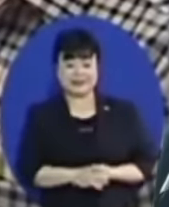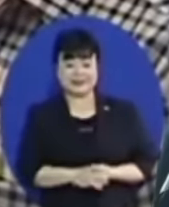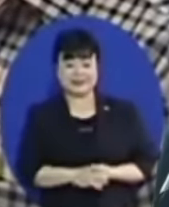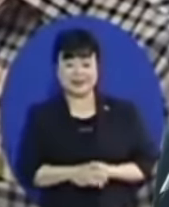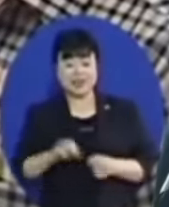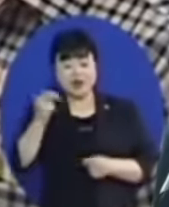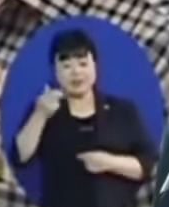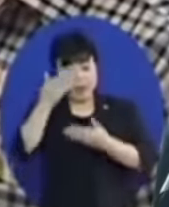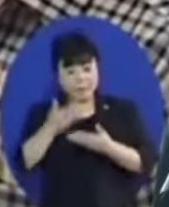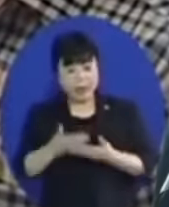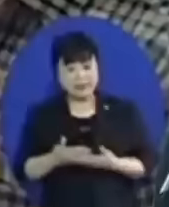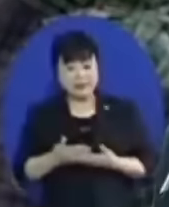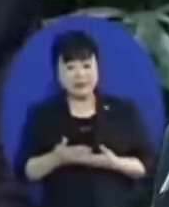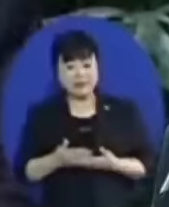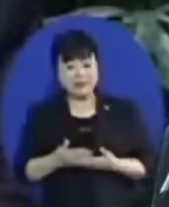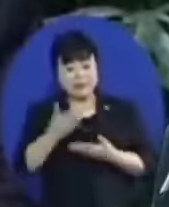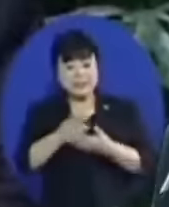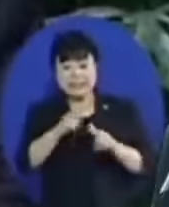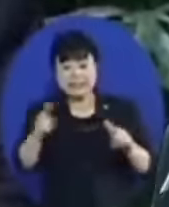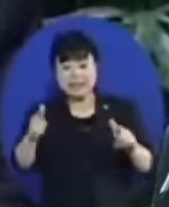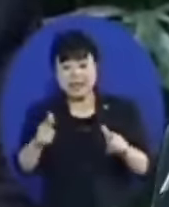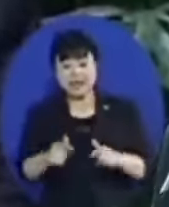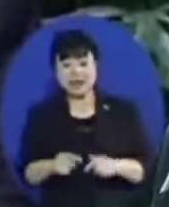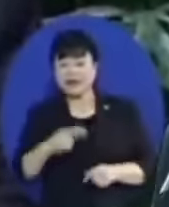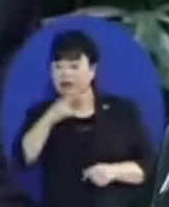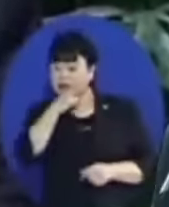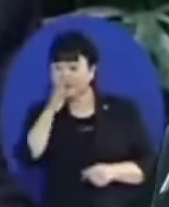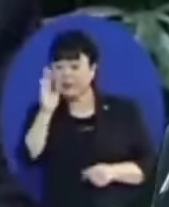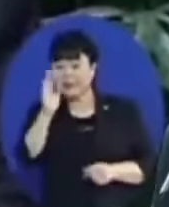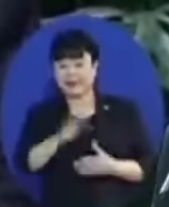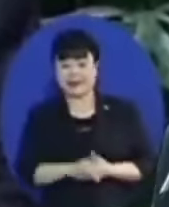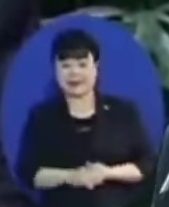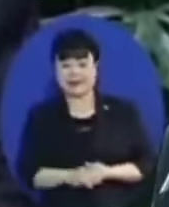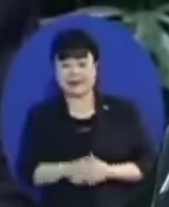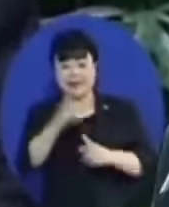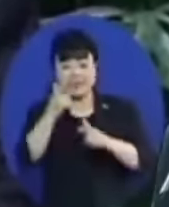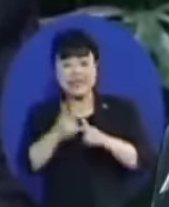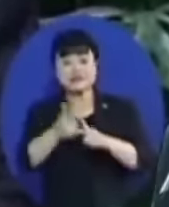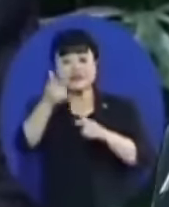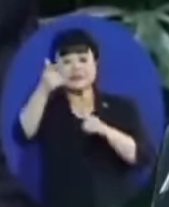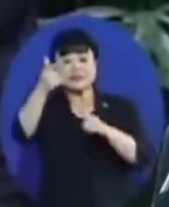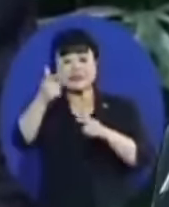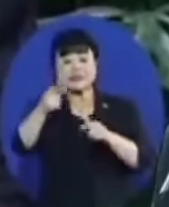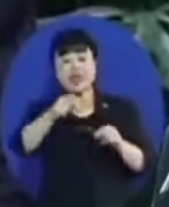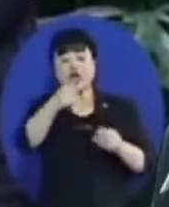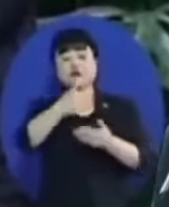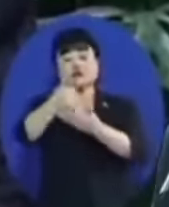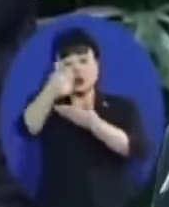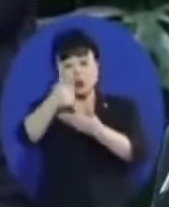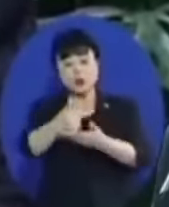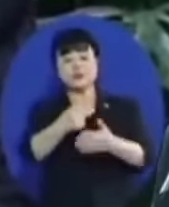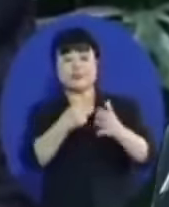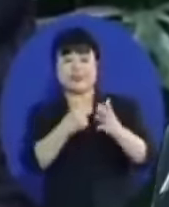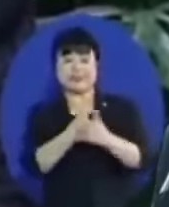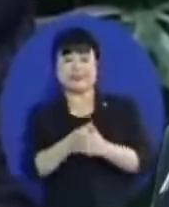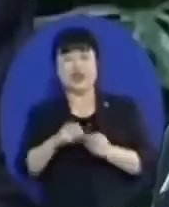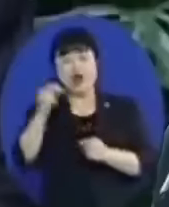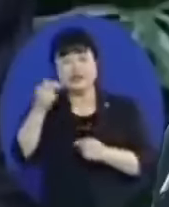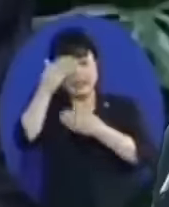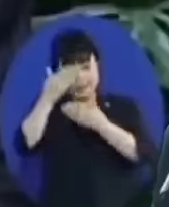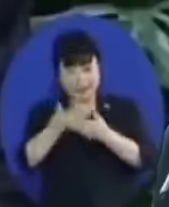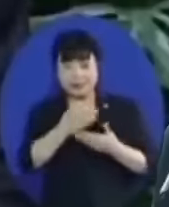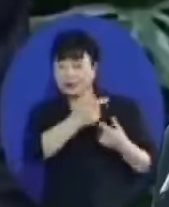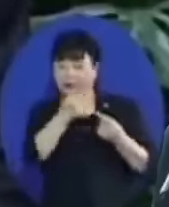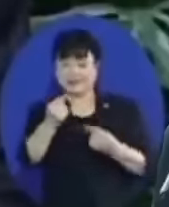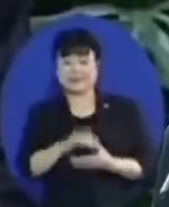내가 영생을 받았느냐 안 받았느냐 의심하는 것은 절대로 안 됩니다. 예수님이 내 구주로 모심을 받았으면 영생은 받은